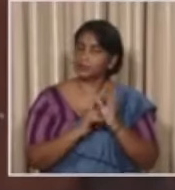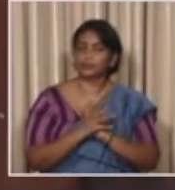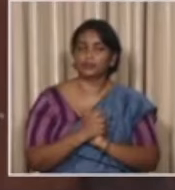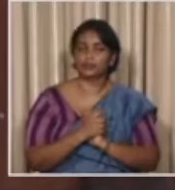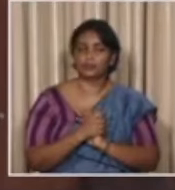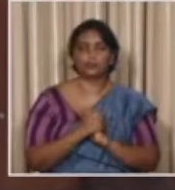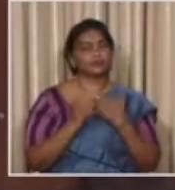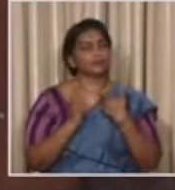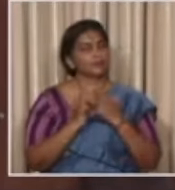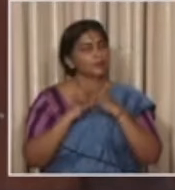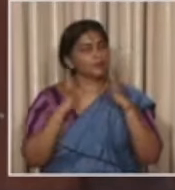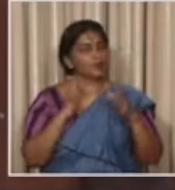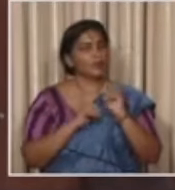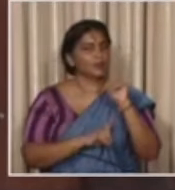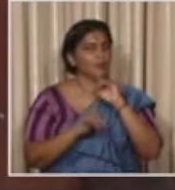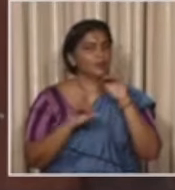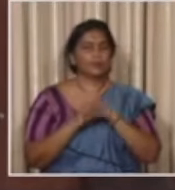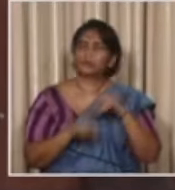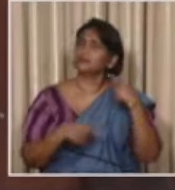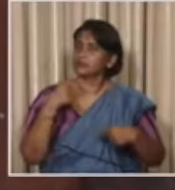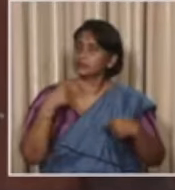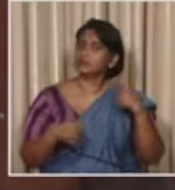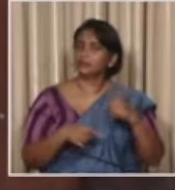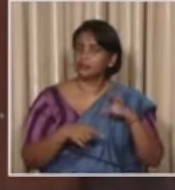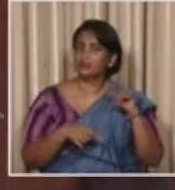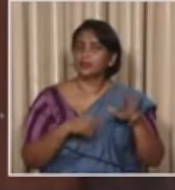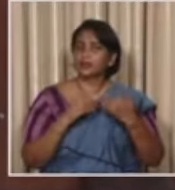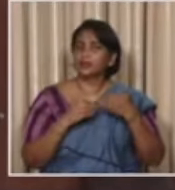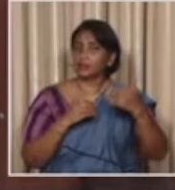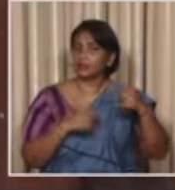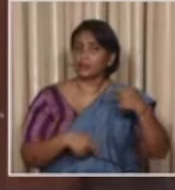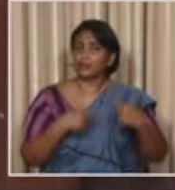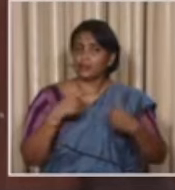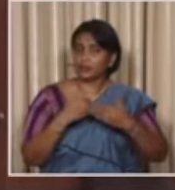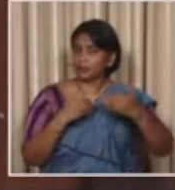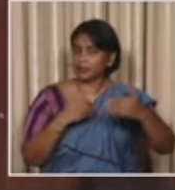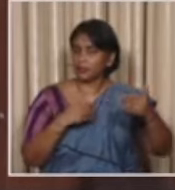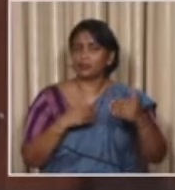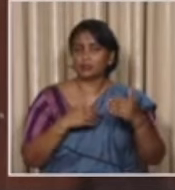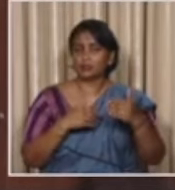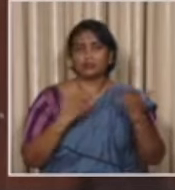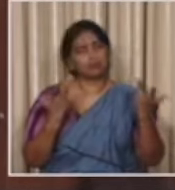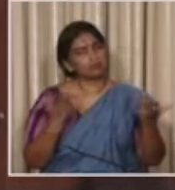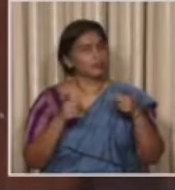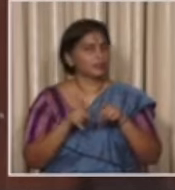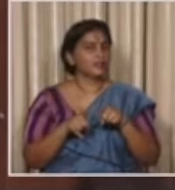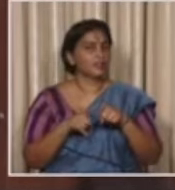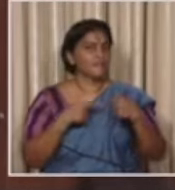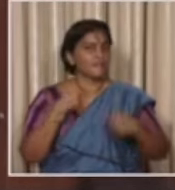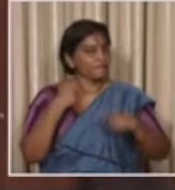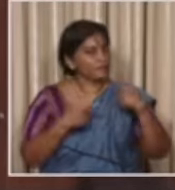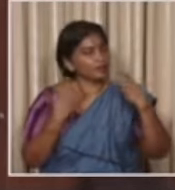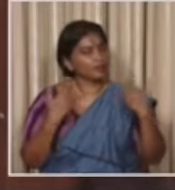අපි සෑහෙන ප්‍රමාණයක් මේ පාර්ලිමේන්තුවේ වල විවාද කරලා තියෙනවා. මින් ඉදිරියටත් මේ විවාදයේ තවදුරටත් ගෙනියන්න වෙලා සිදුලා තියෙන්නේ. මේ විවාද